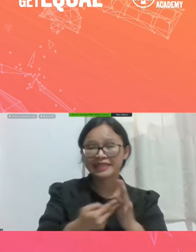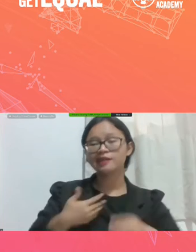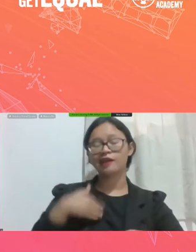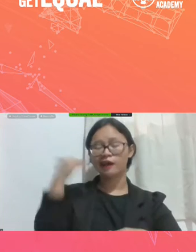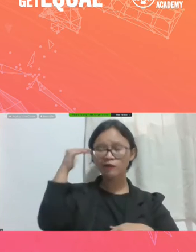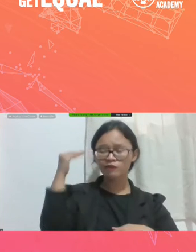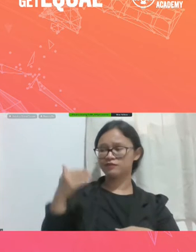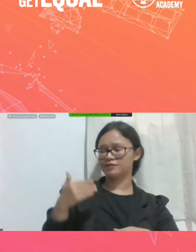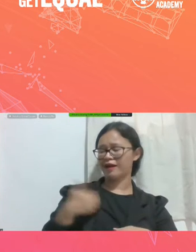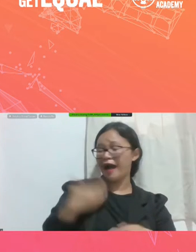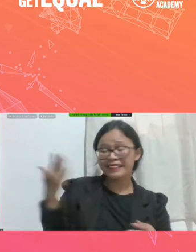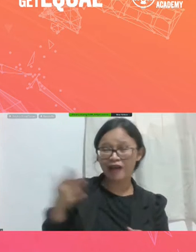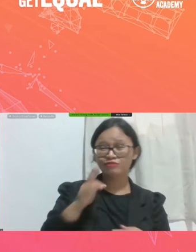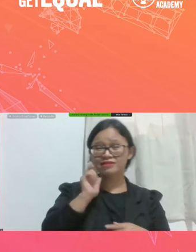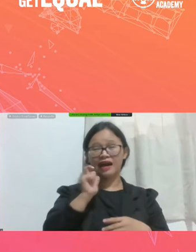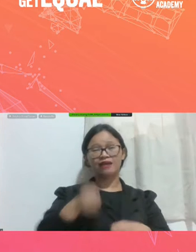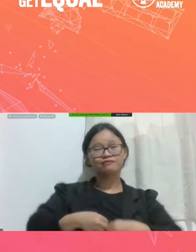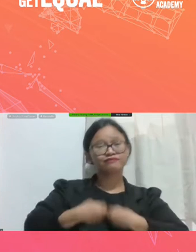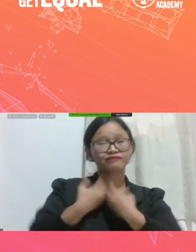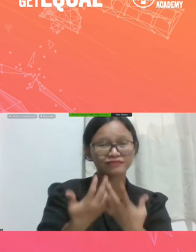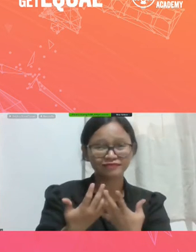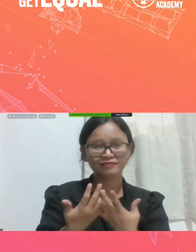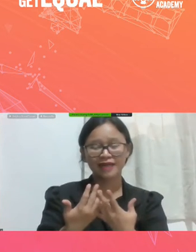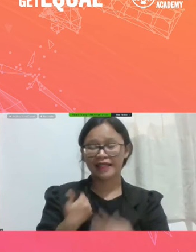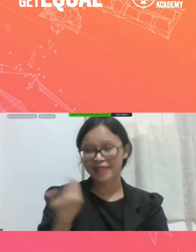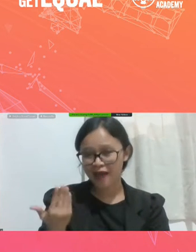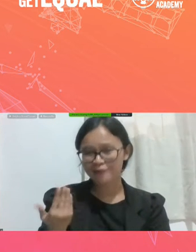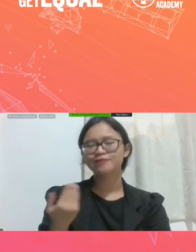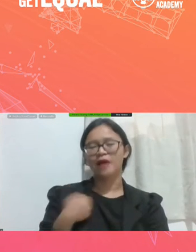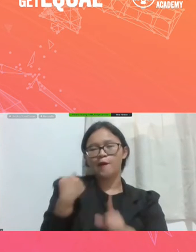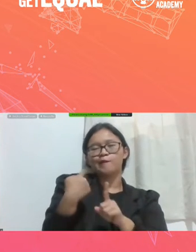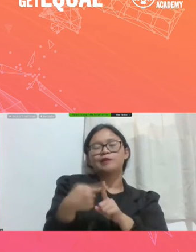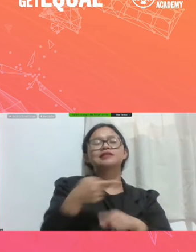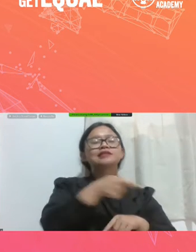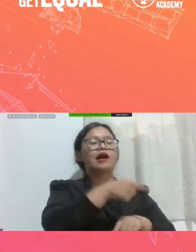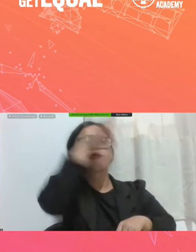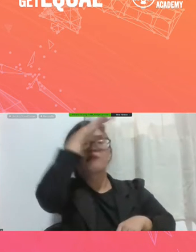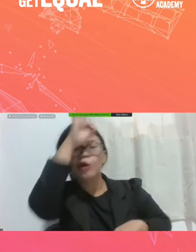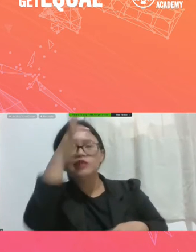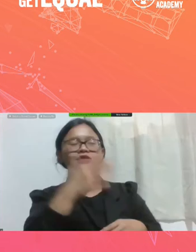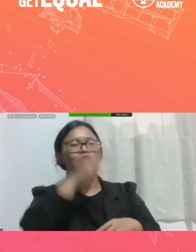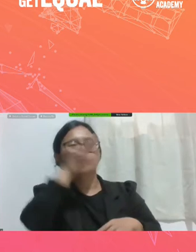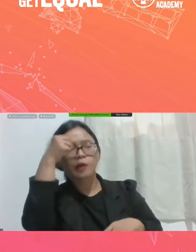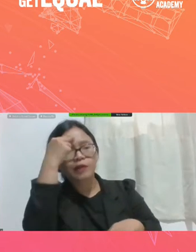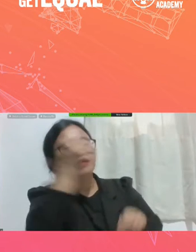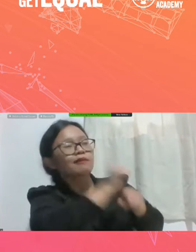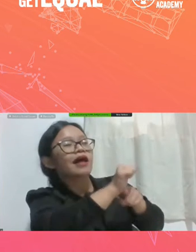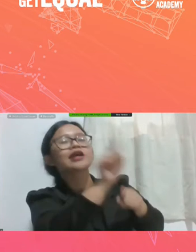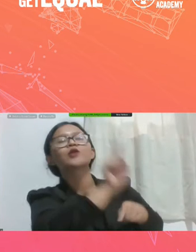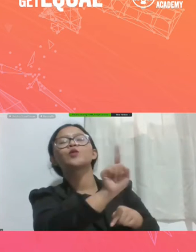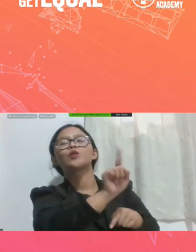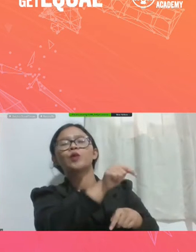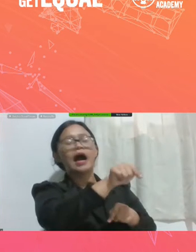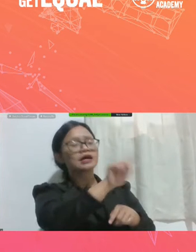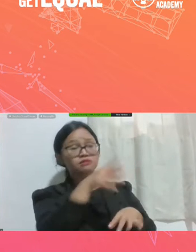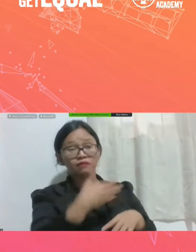ke masyarakat secara baik. Dan pelatihan bagi penegak hukum tentang KBGO. Nah ini penting juga. Apakah penegak hukum kita, ya